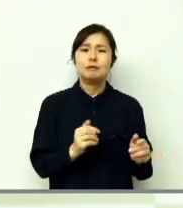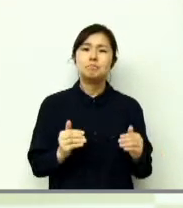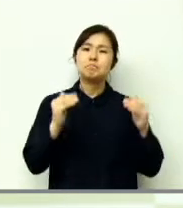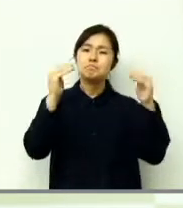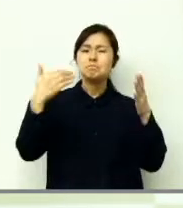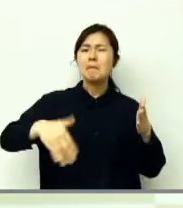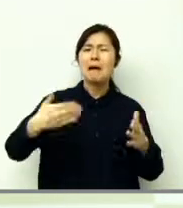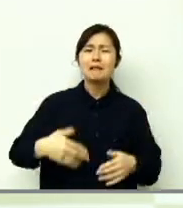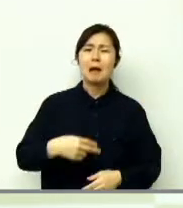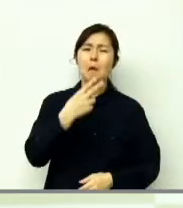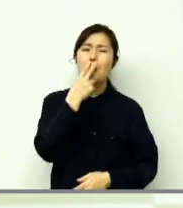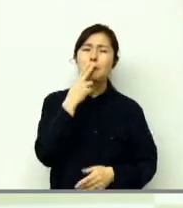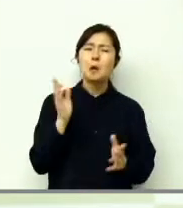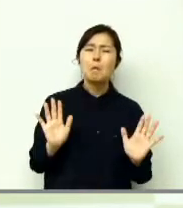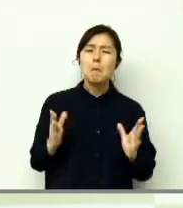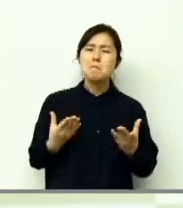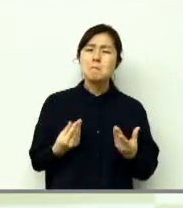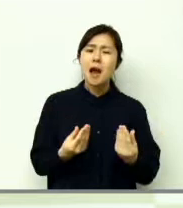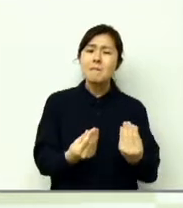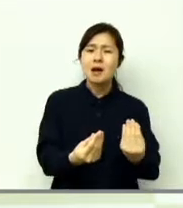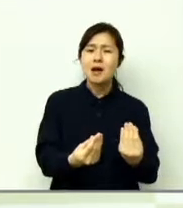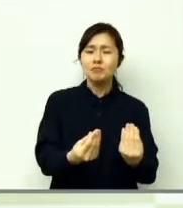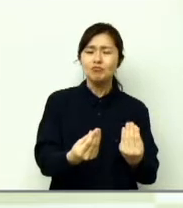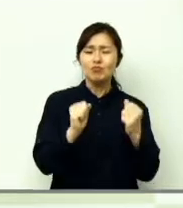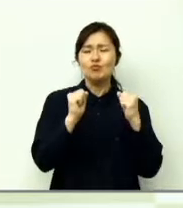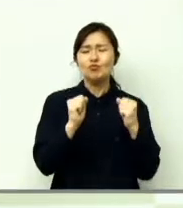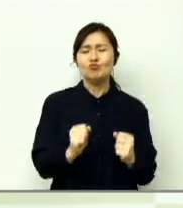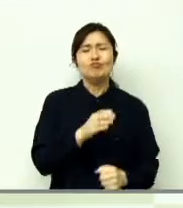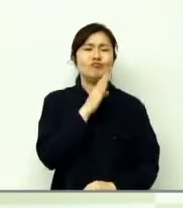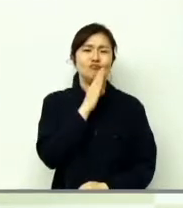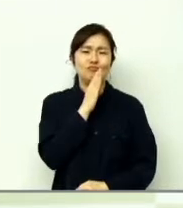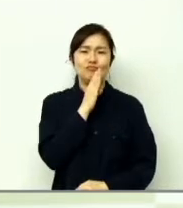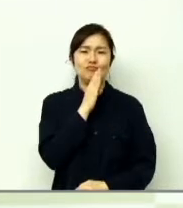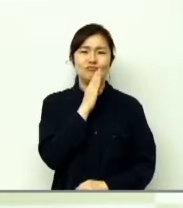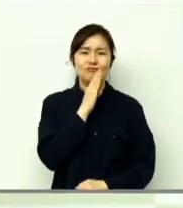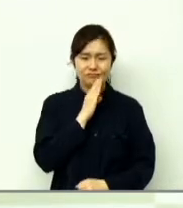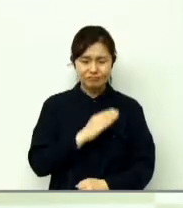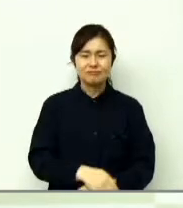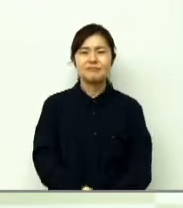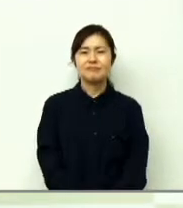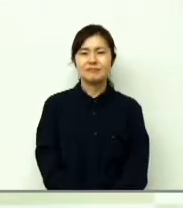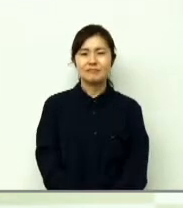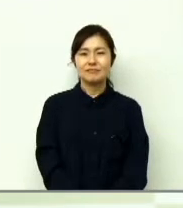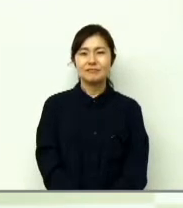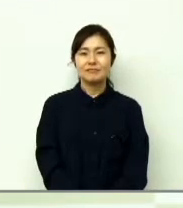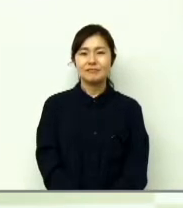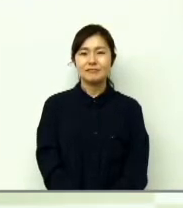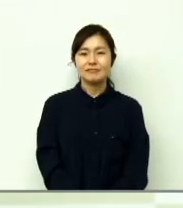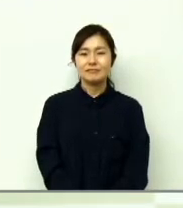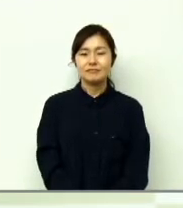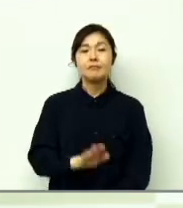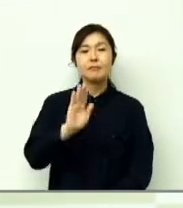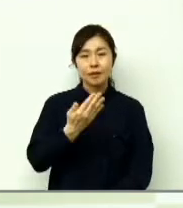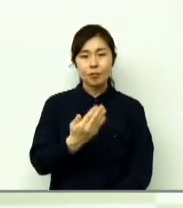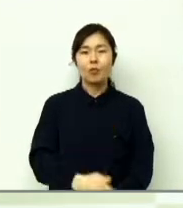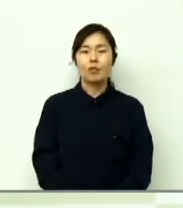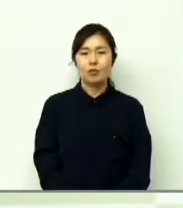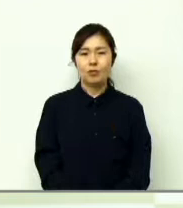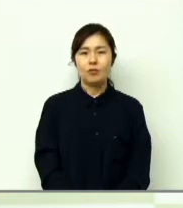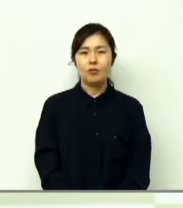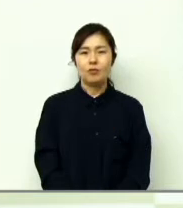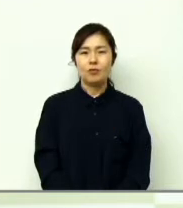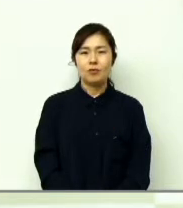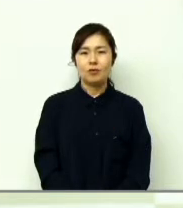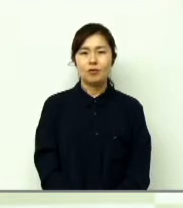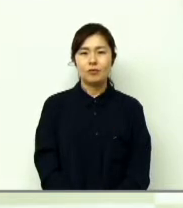ような面も持ち合わせている若い人たちもの中にはまだいるのもまた事実だろうと思いますけれども、ただ